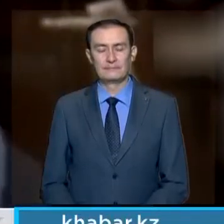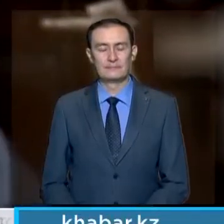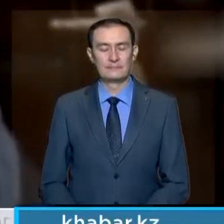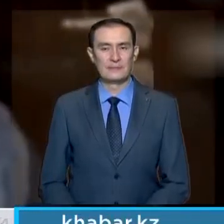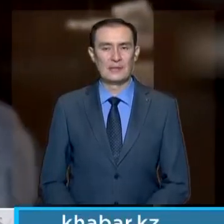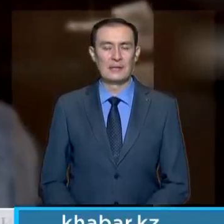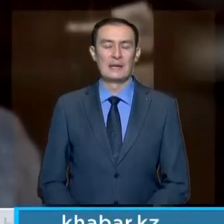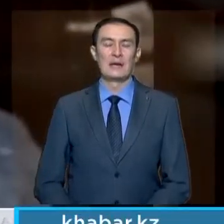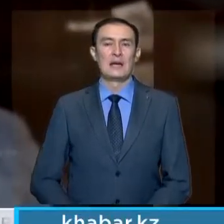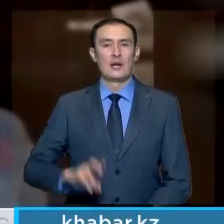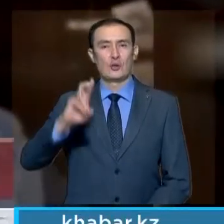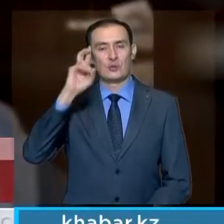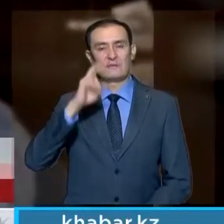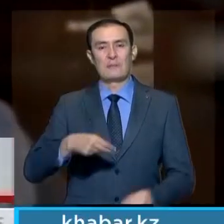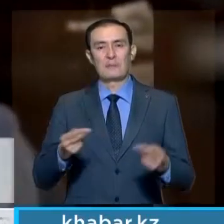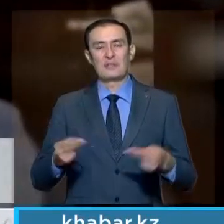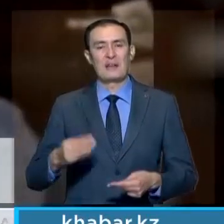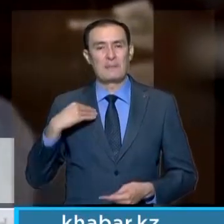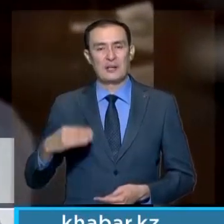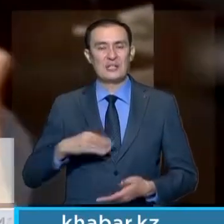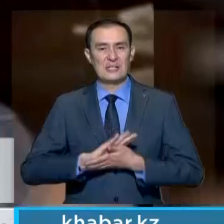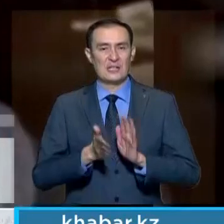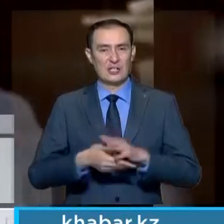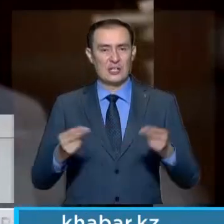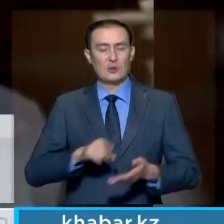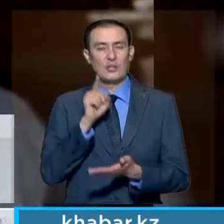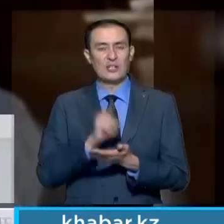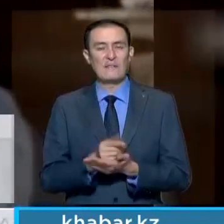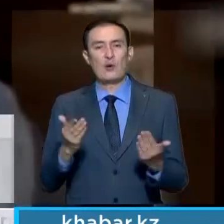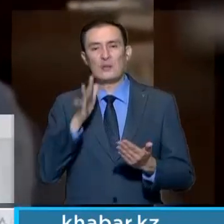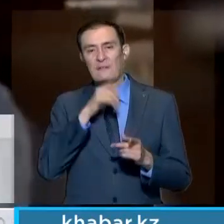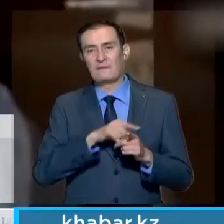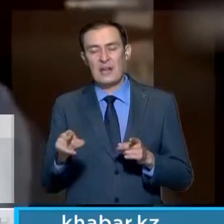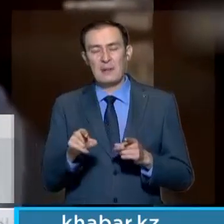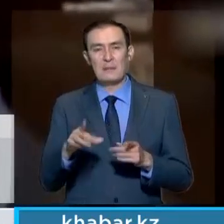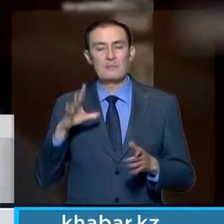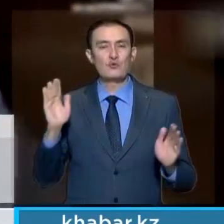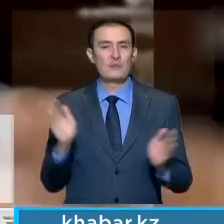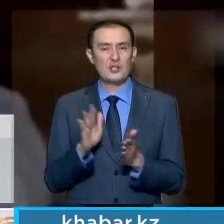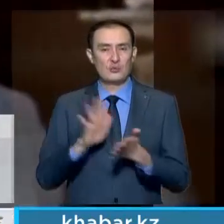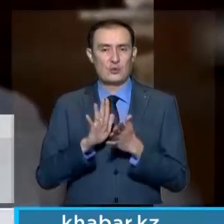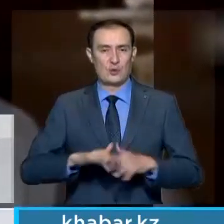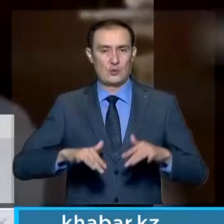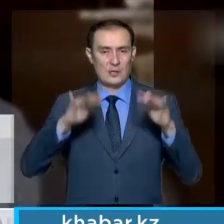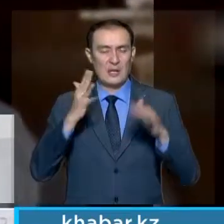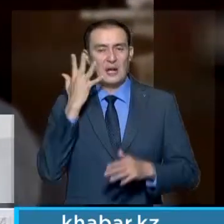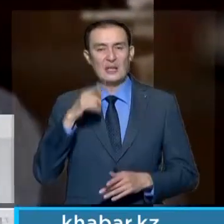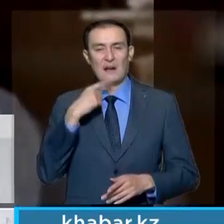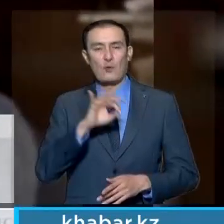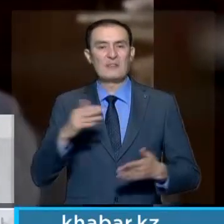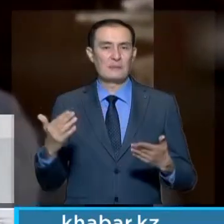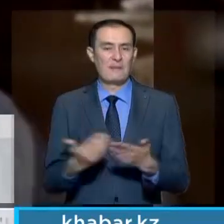способный страны подписали парижское соглашение по которому они должны в какой-то момент достичь нулевых выбросов углерода когда мы говорим о